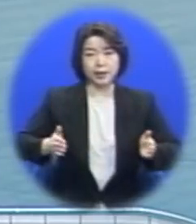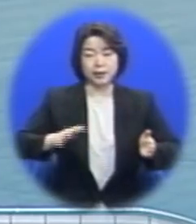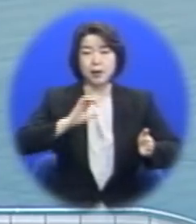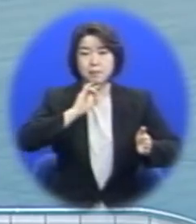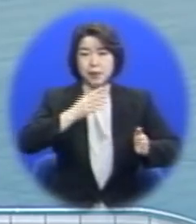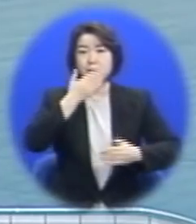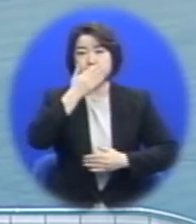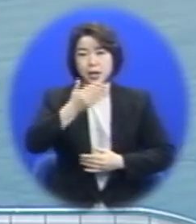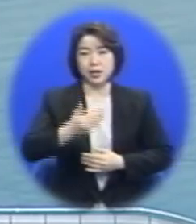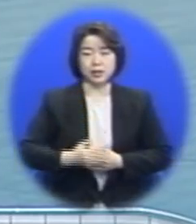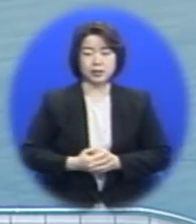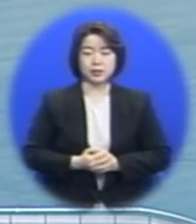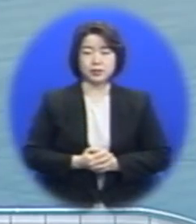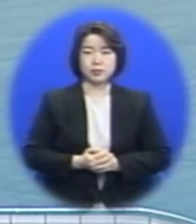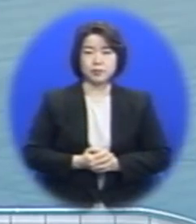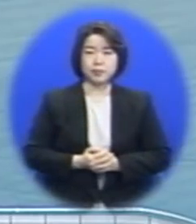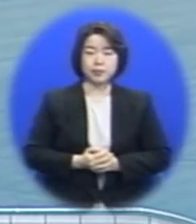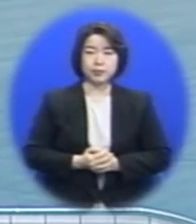할 수 있다는 거죠.